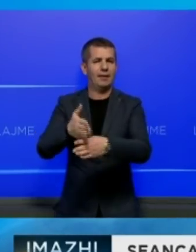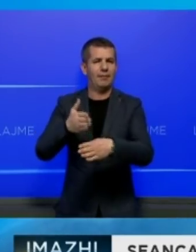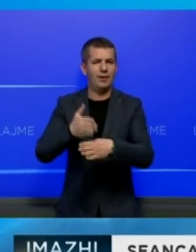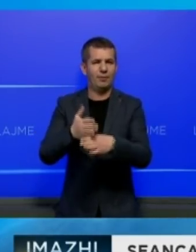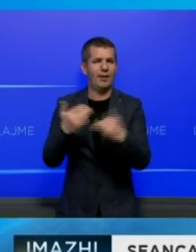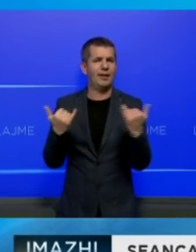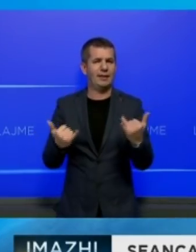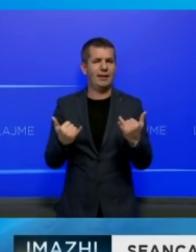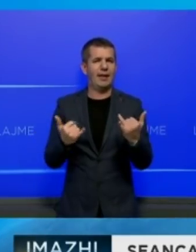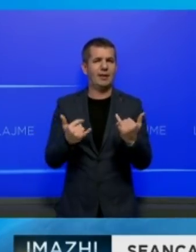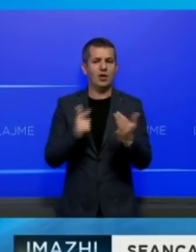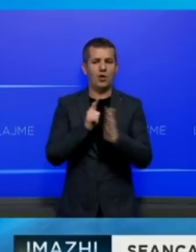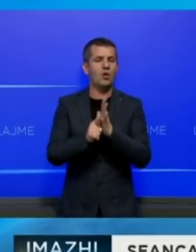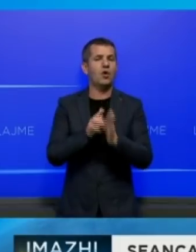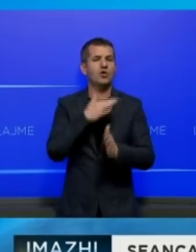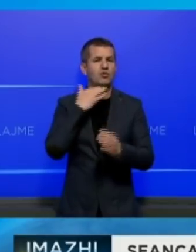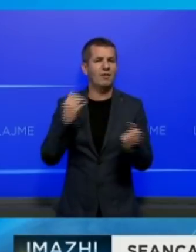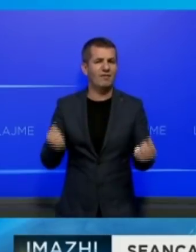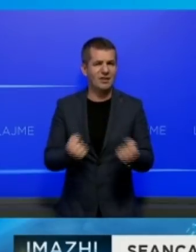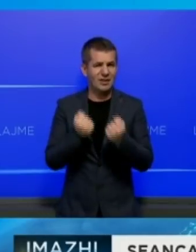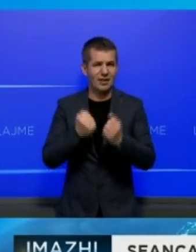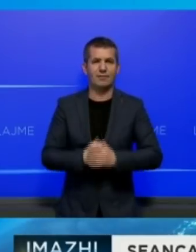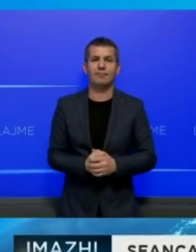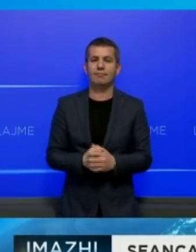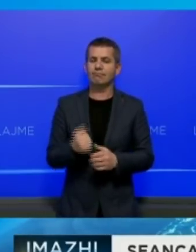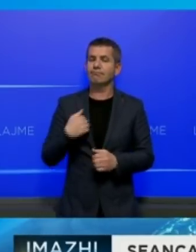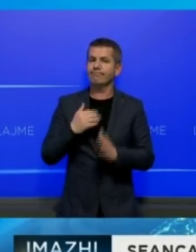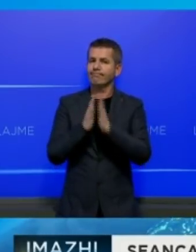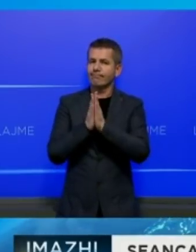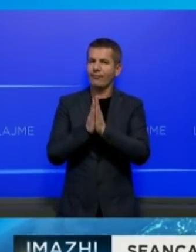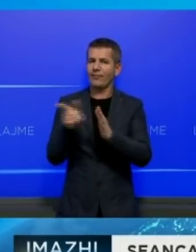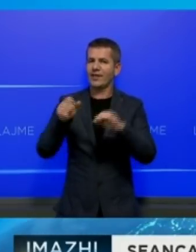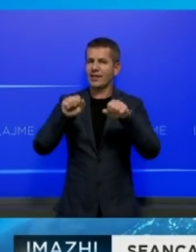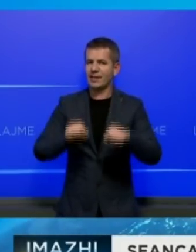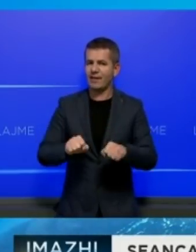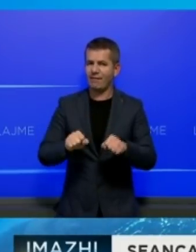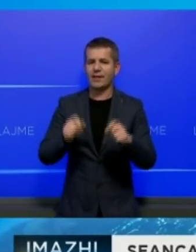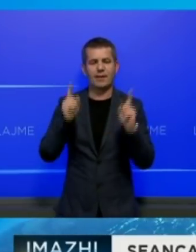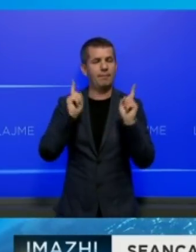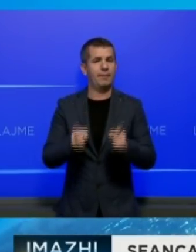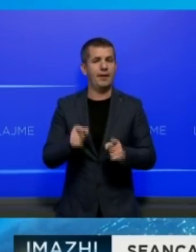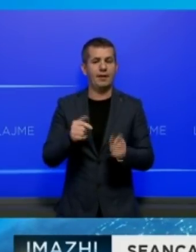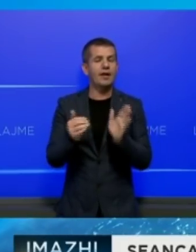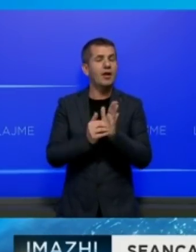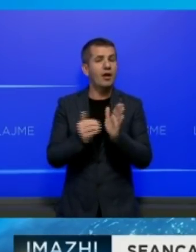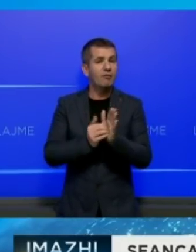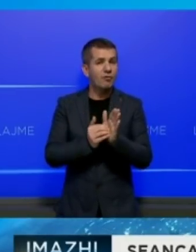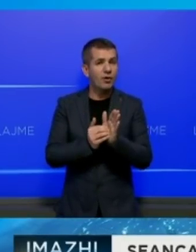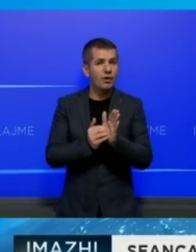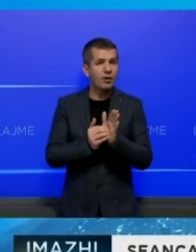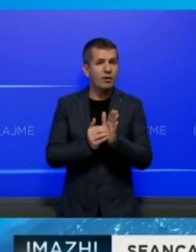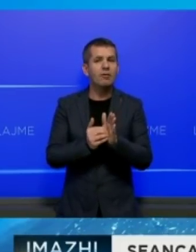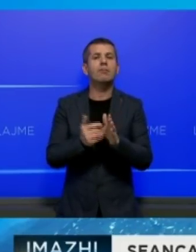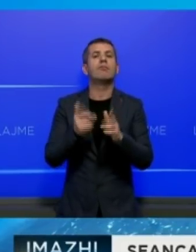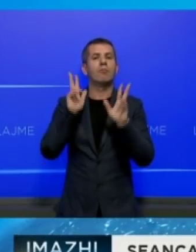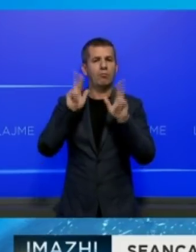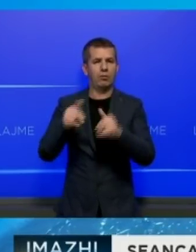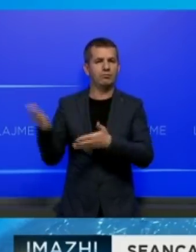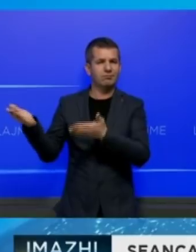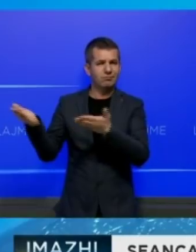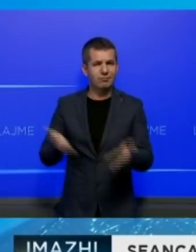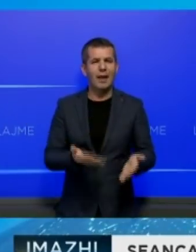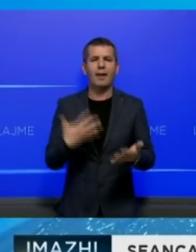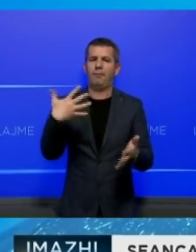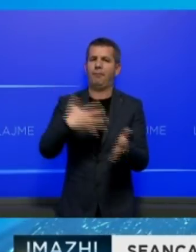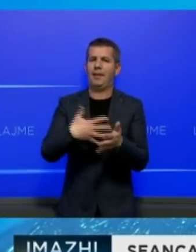periudhë tepër të rëndë për ta. Ne i bëjmë thirrje qeverisë që të ndërmarrë iniciativën që në rast nevoje të mundësoj strehimin e